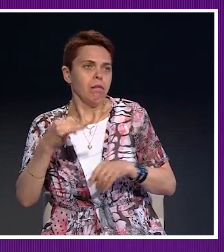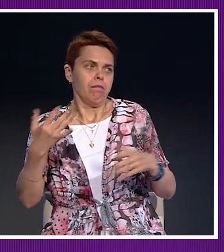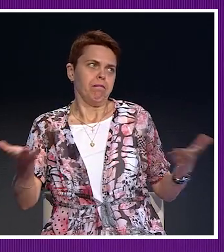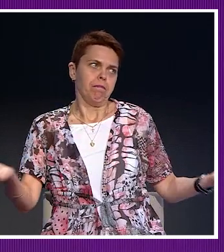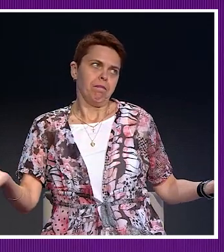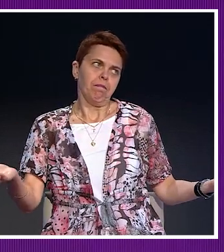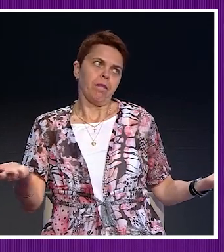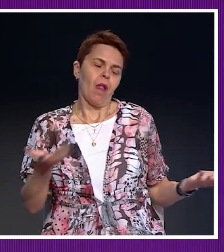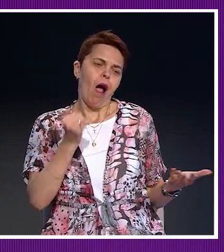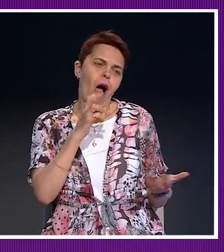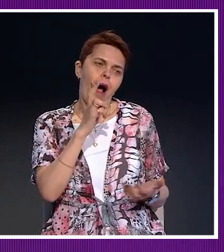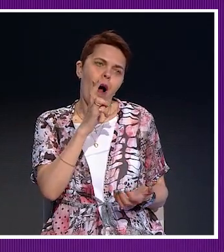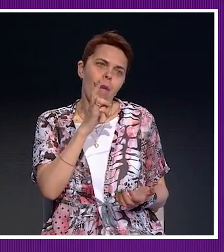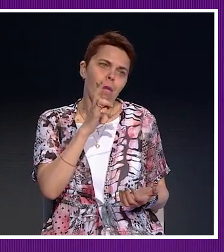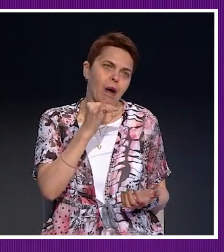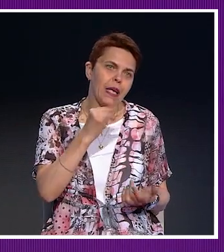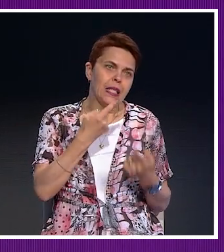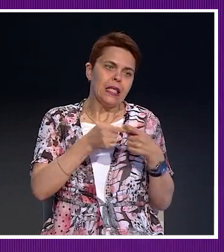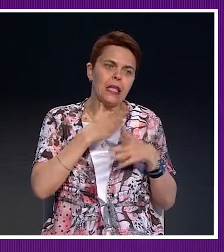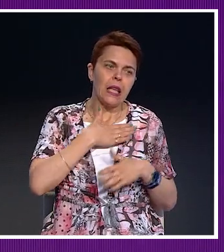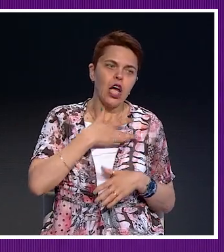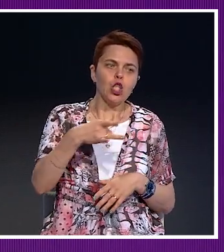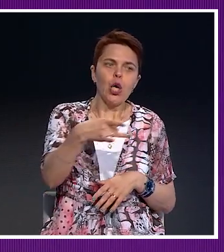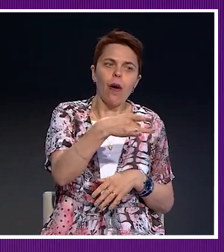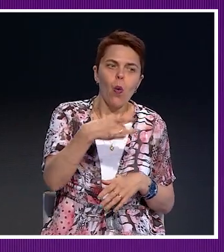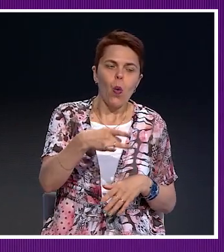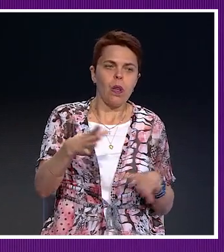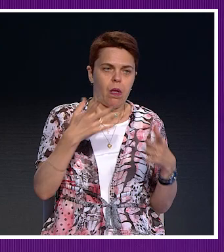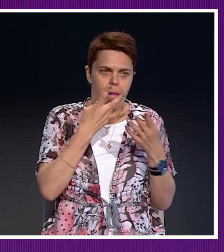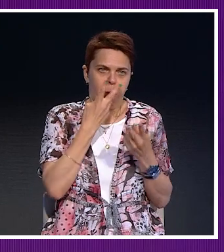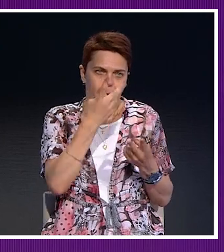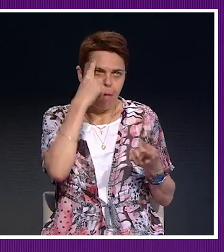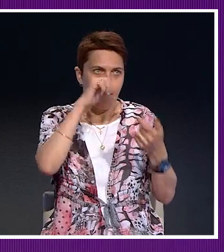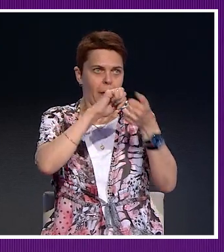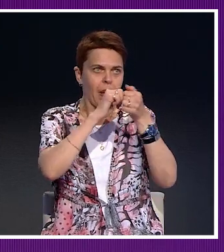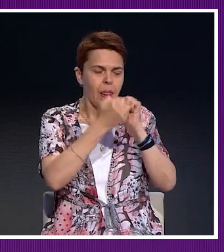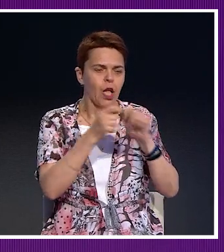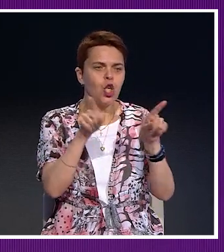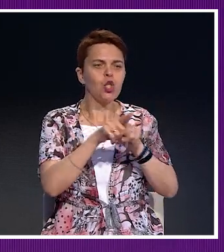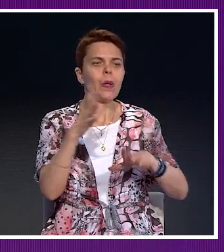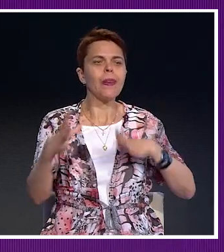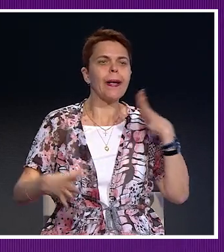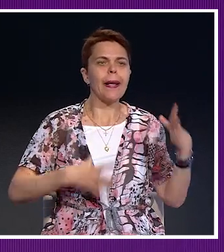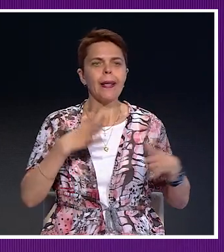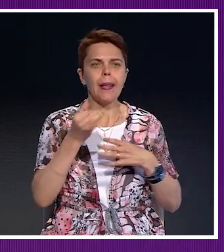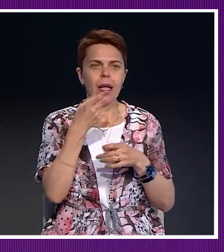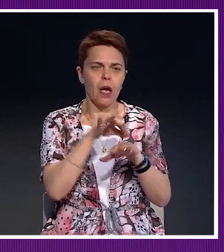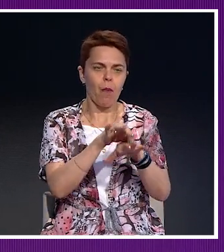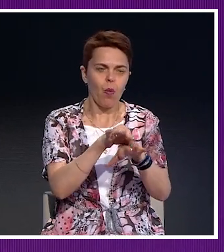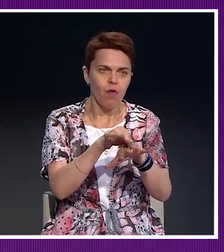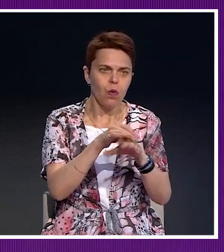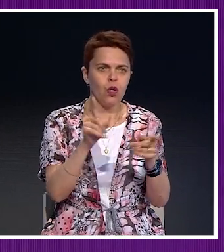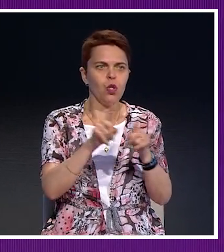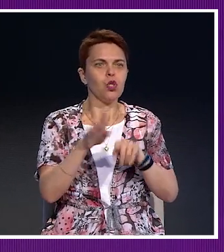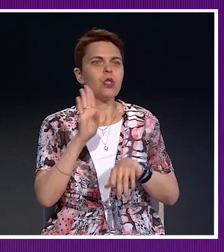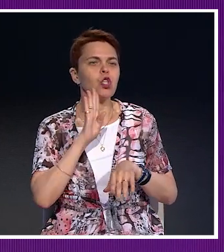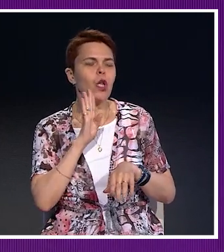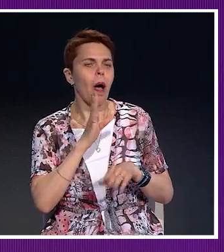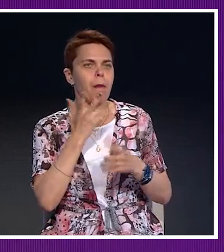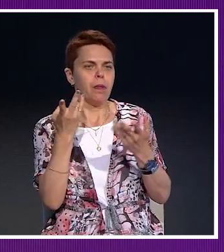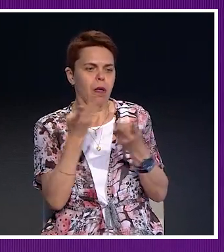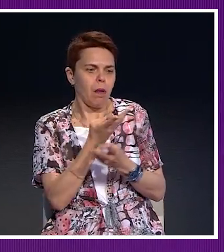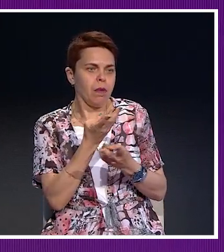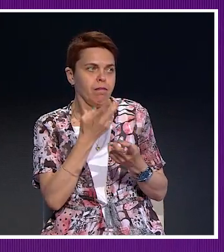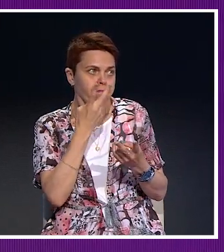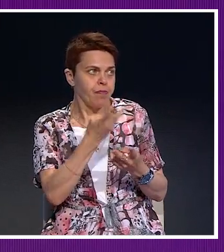А для того, аби наші регіони про це пам'ятали, ми в тому числі проводимо для них тренінги по тому, як працювати з